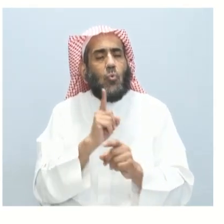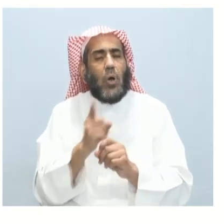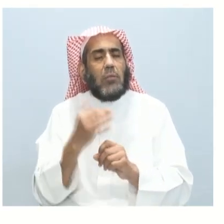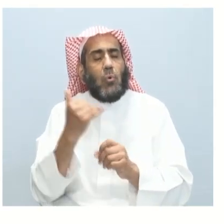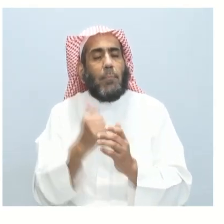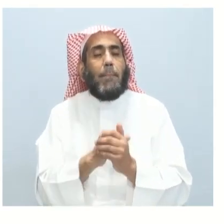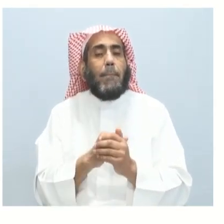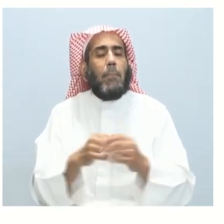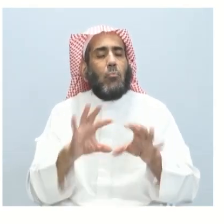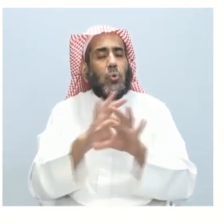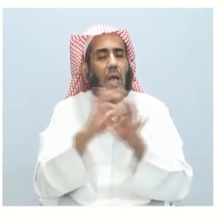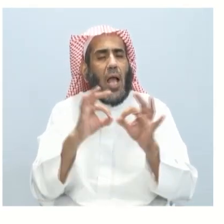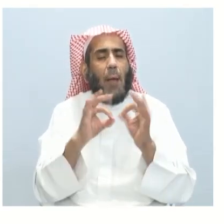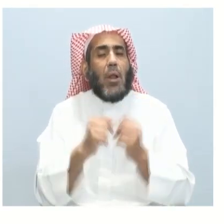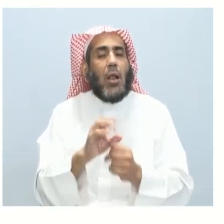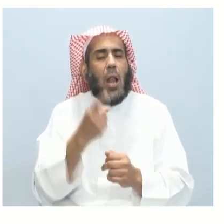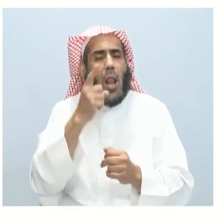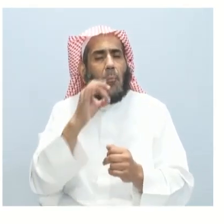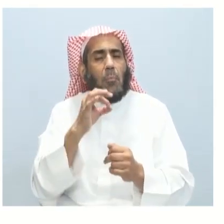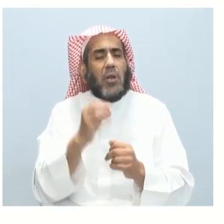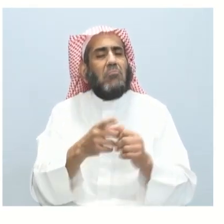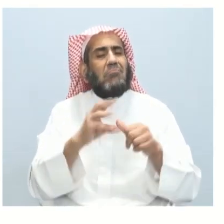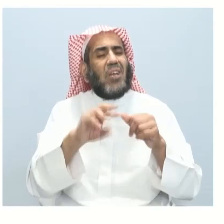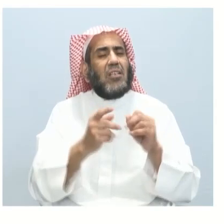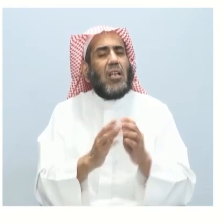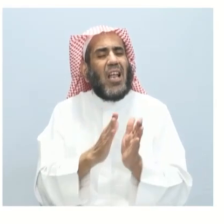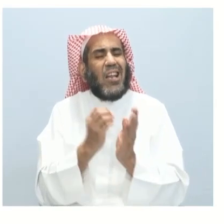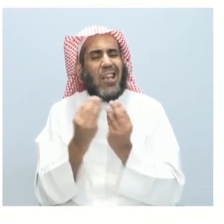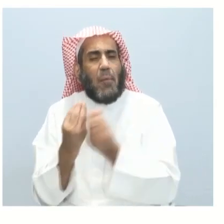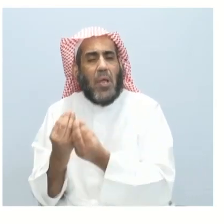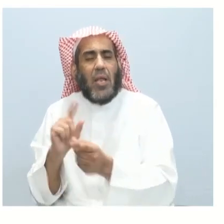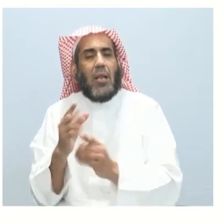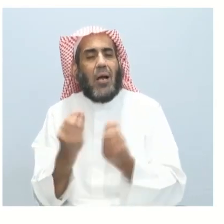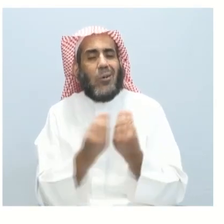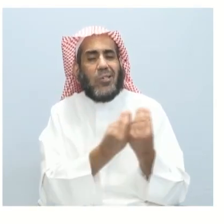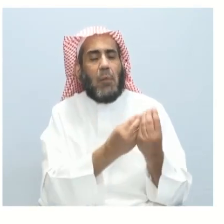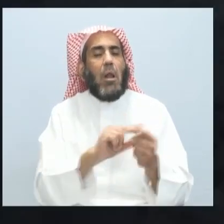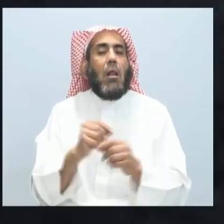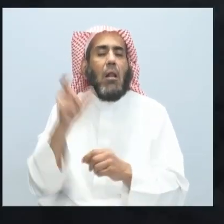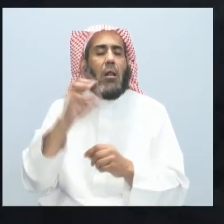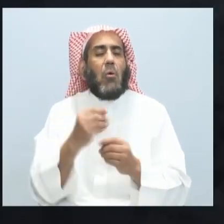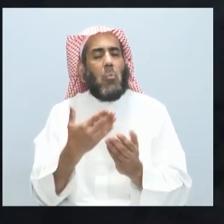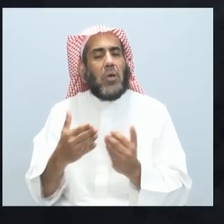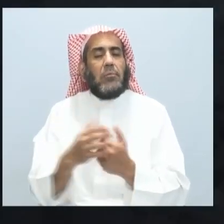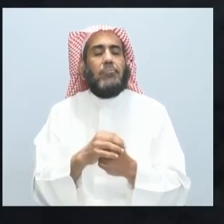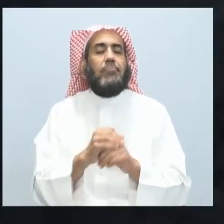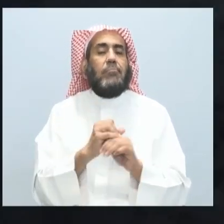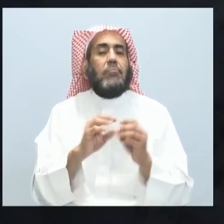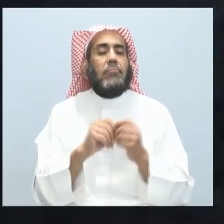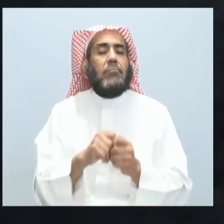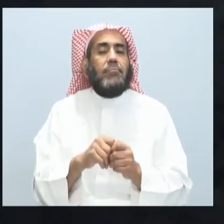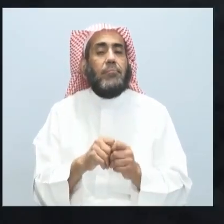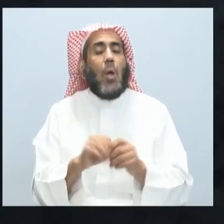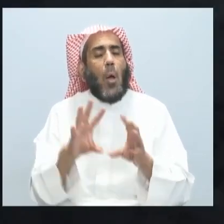يعد متكامل لكن ايضا لابد من ناقد ان يميل الى الى جانب او الى نقد ويترك جانبا جانبا